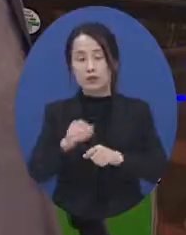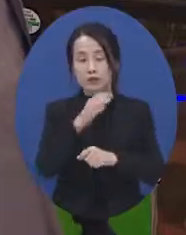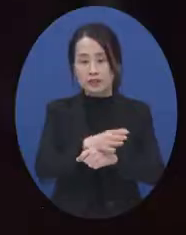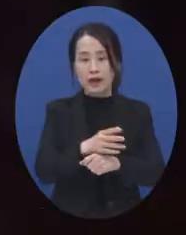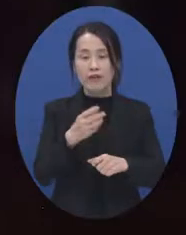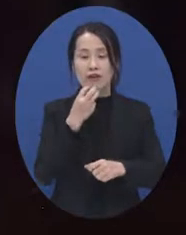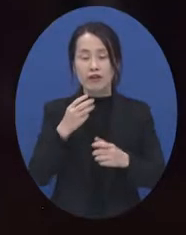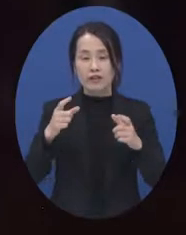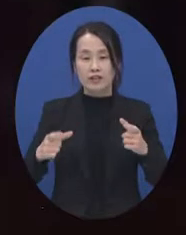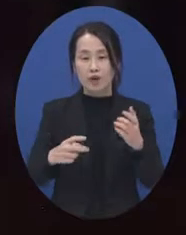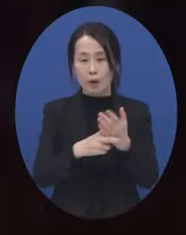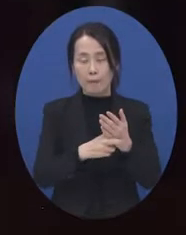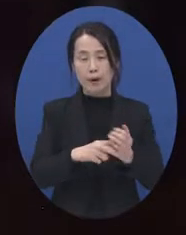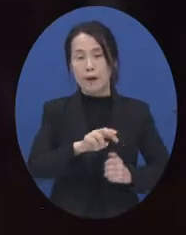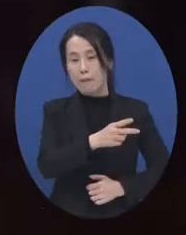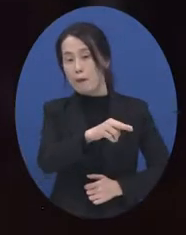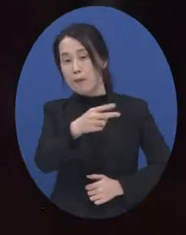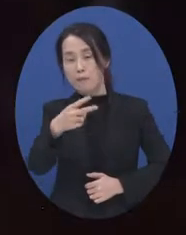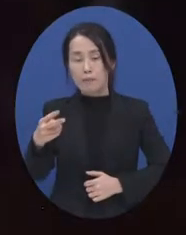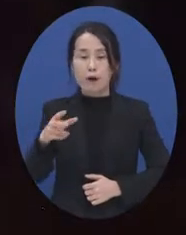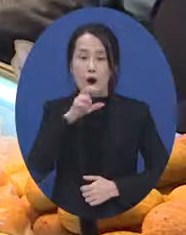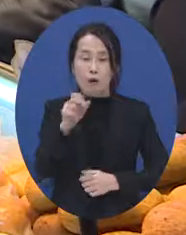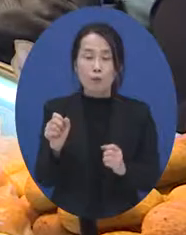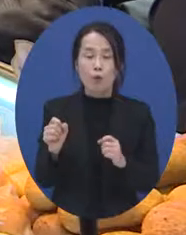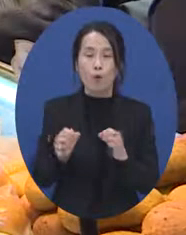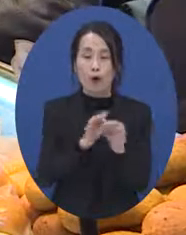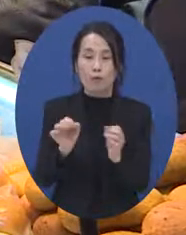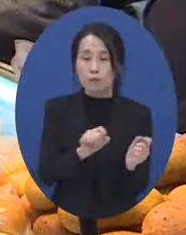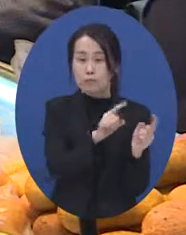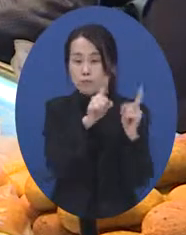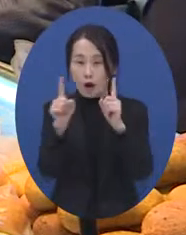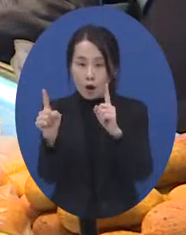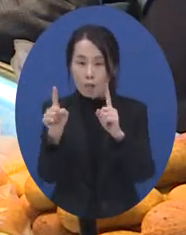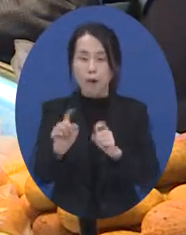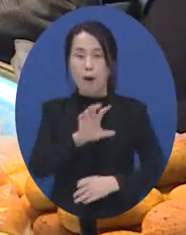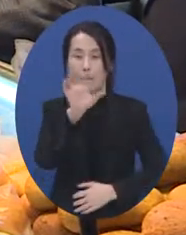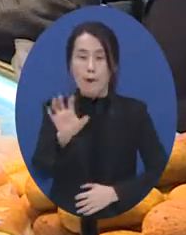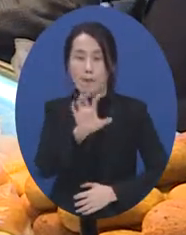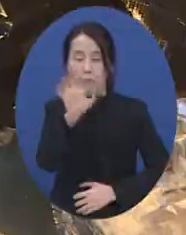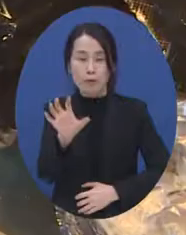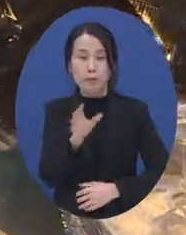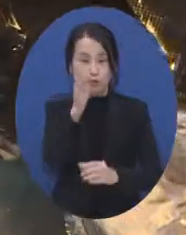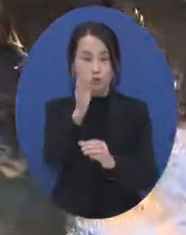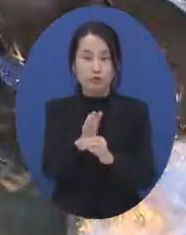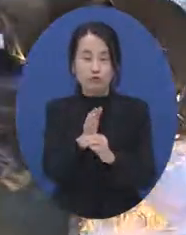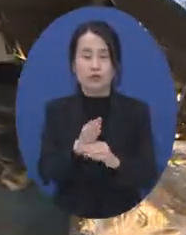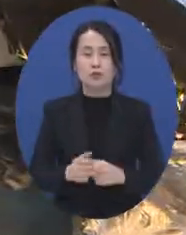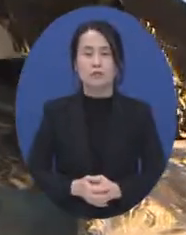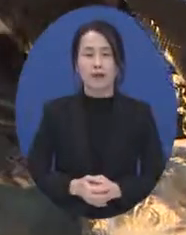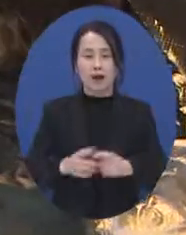경기 지역화폐가 돌고 돌아 골목 상권으로 이어지는 선순환 구조가 빠르게 정착되고 있는 만큼